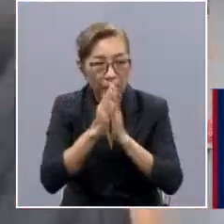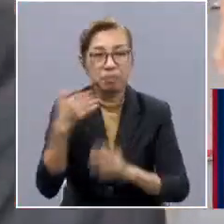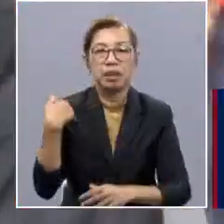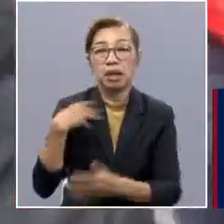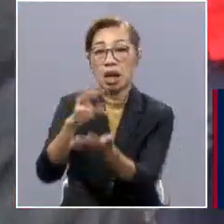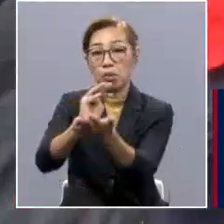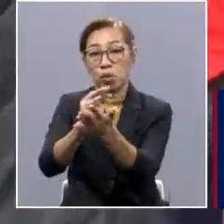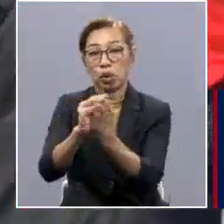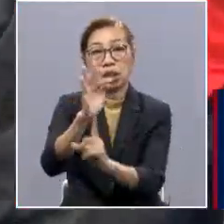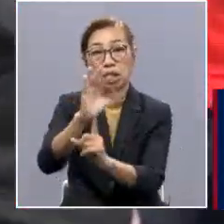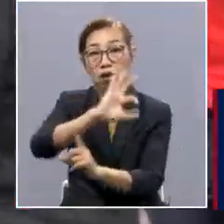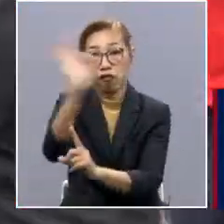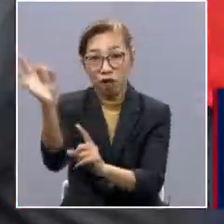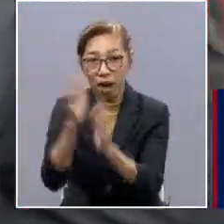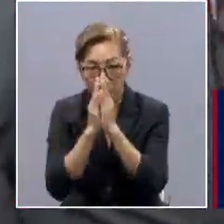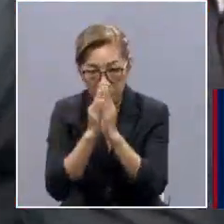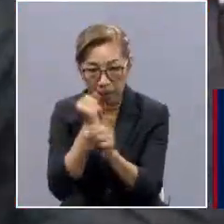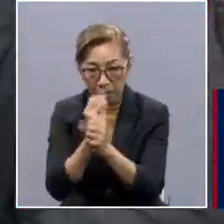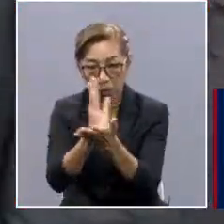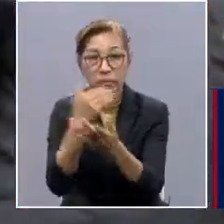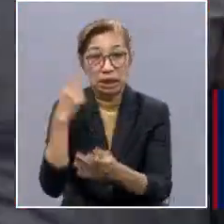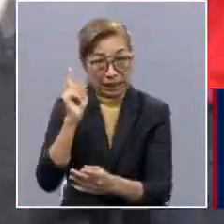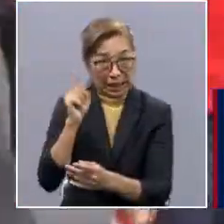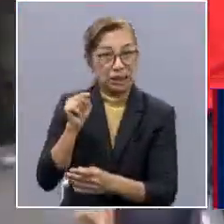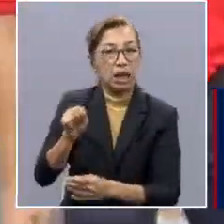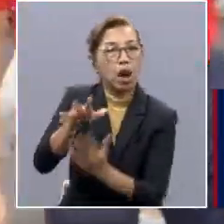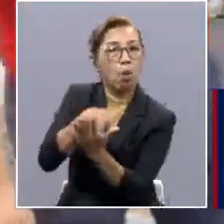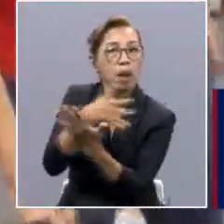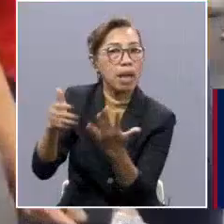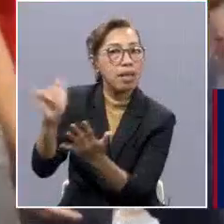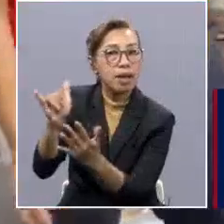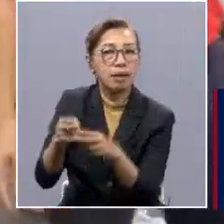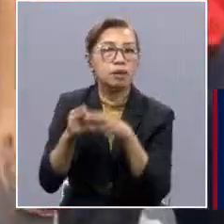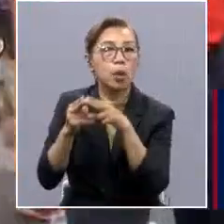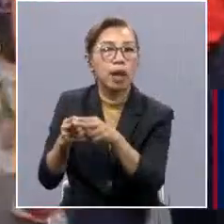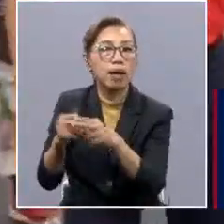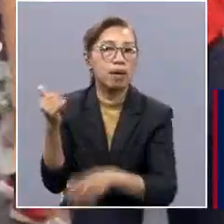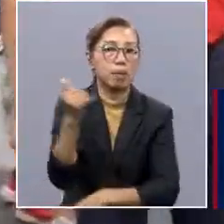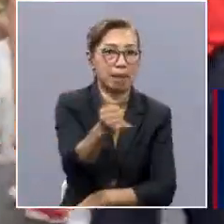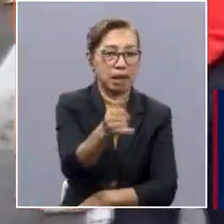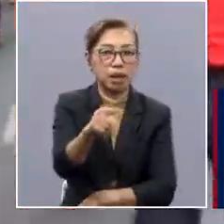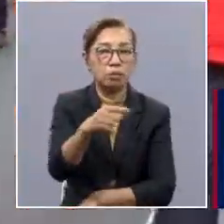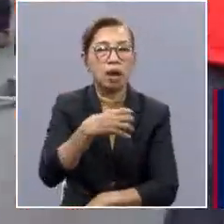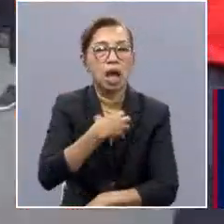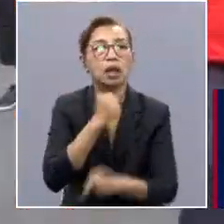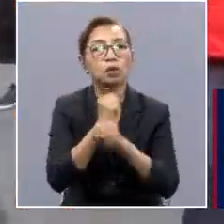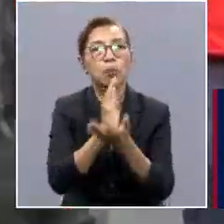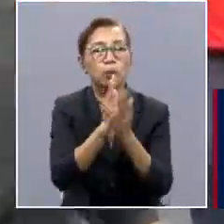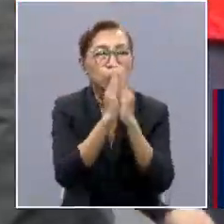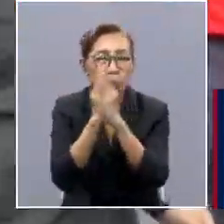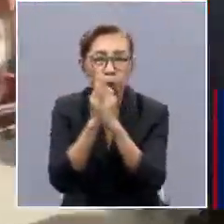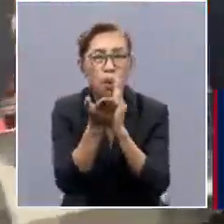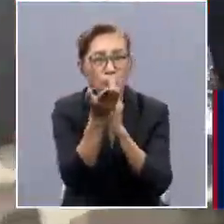ะพลเอกประวิตรเนี่ยไม่ได้มีกำหนดการล่วงหน้านะรอบนี้เป็นการเดินทางไปส่วนตัวเพื่อต้องการจะไปทำบุญไหว้สิ่งศักดิ์สิทธิ์ขอ